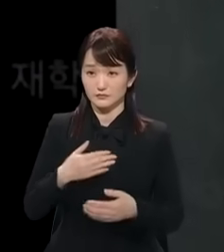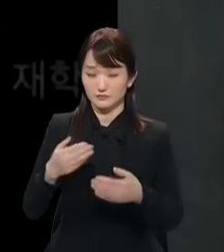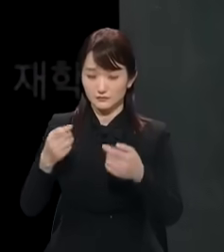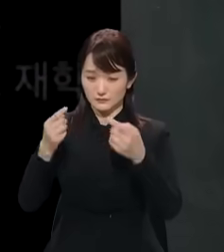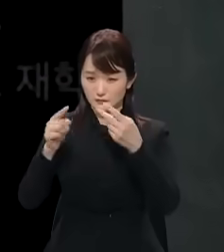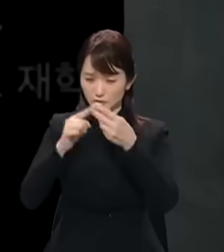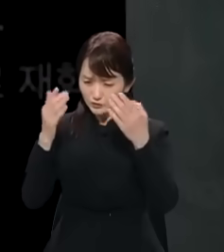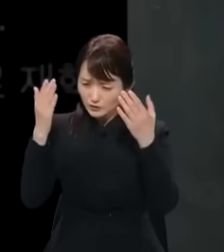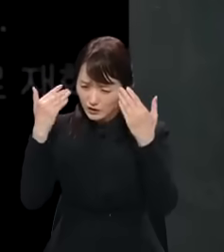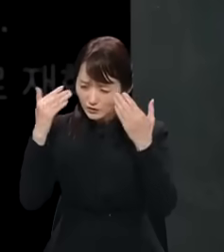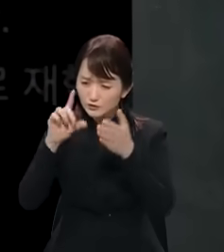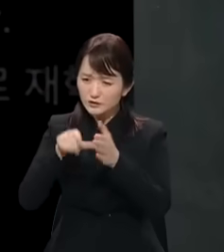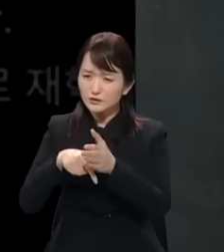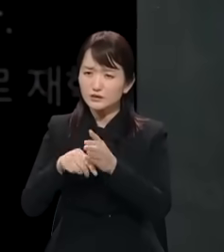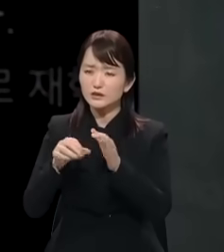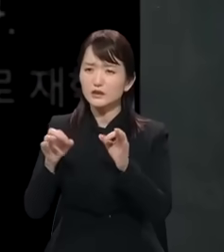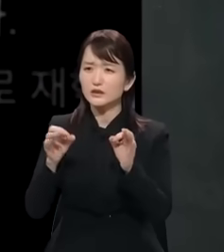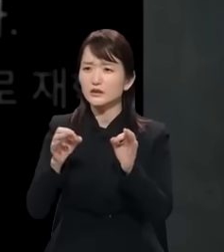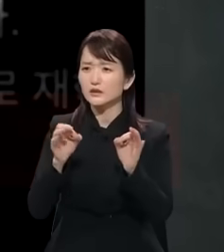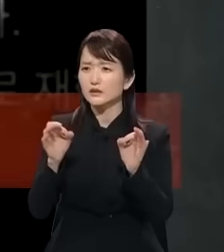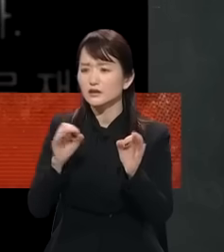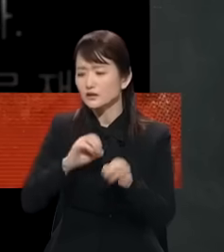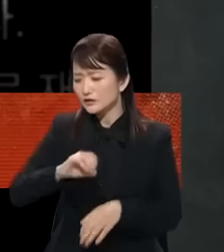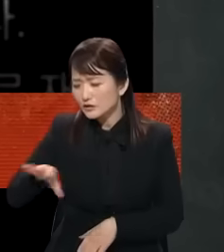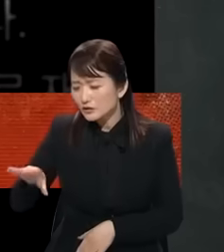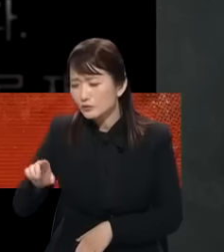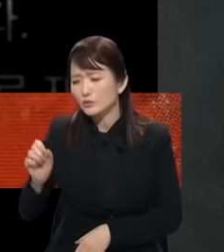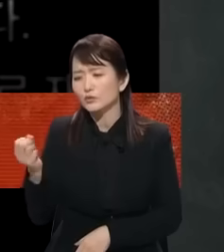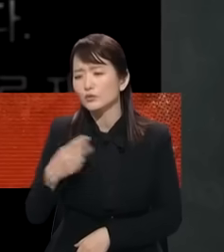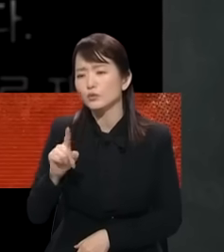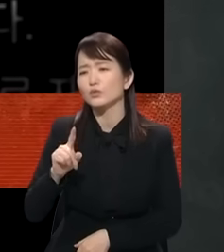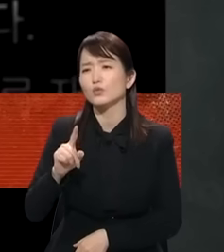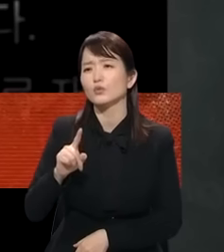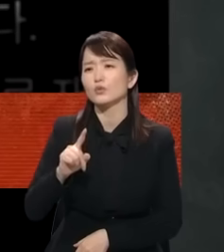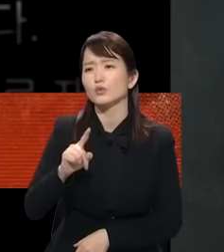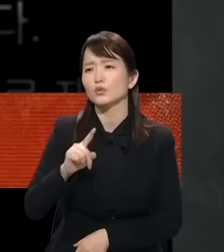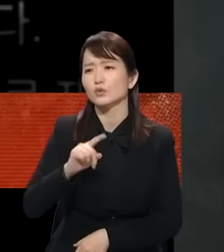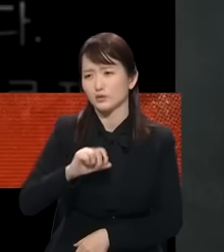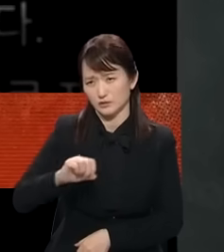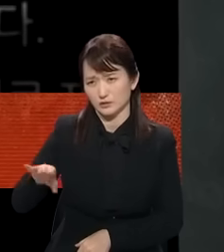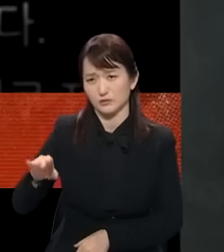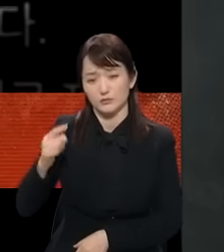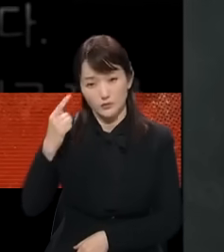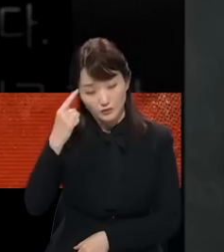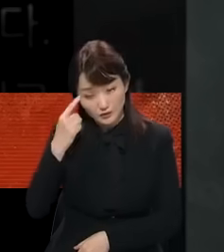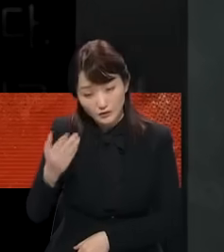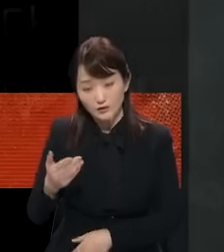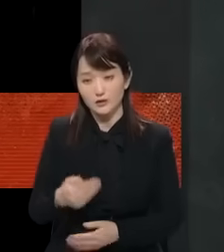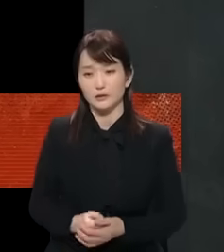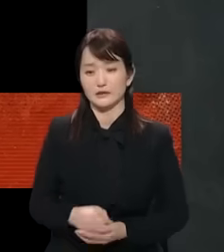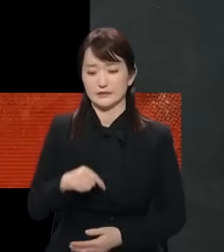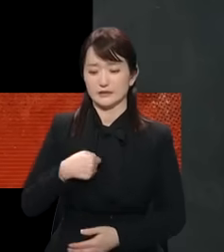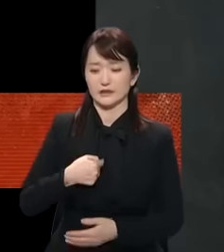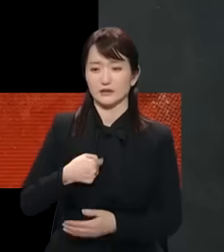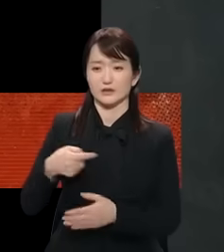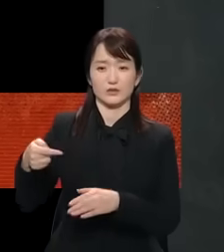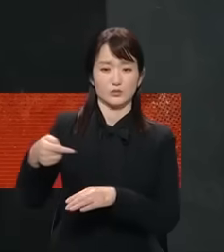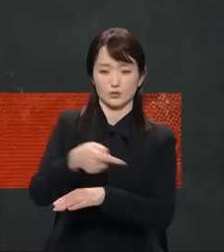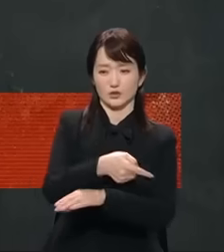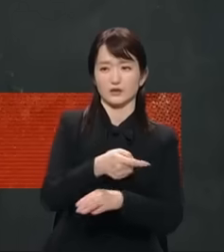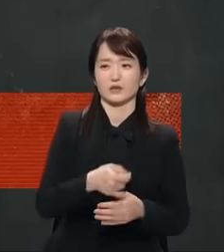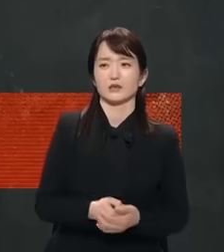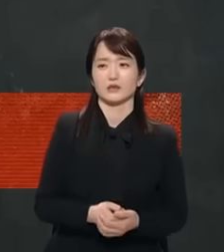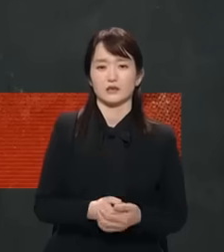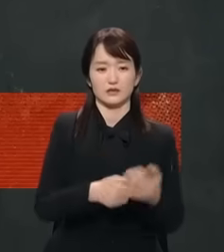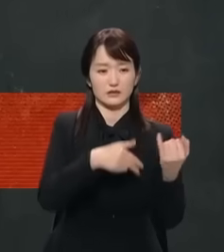뭘 잃어버려야 할까 이렇게 쓰면서 자기 말고 혹시 전종서 씨한테 당한 사람이